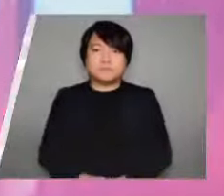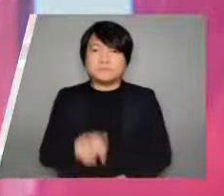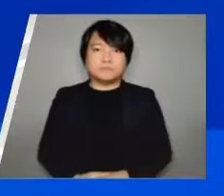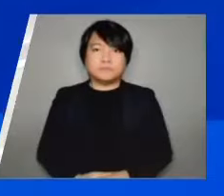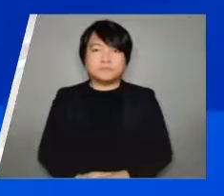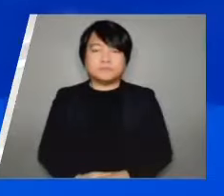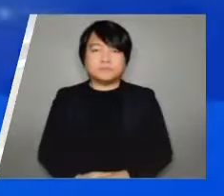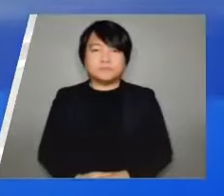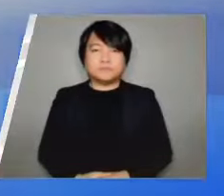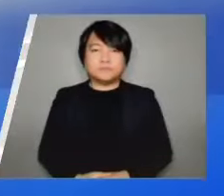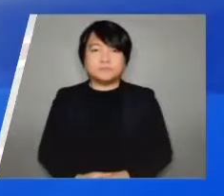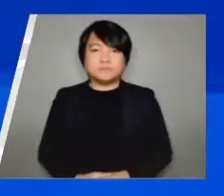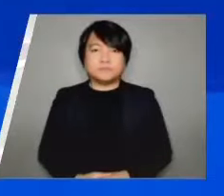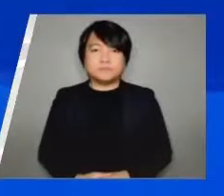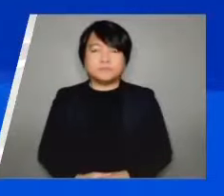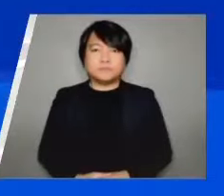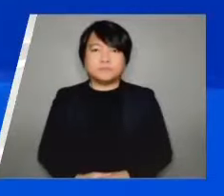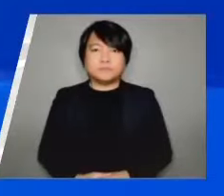saksi.